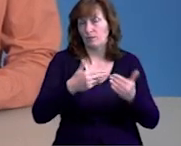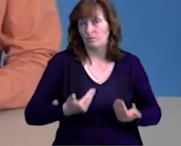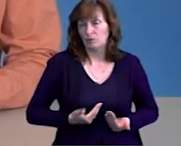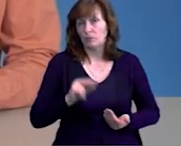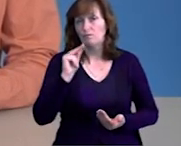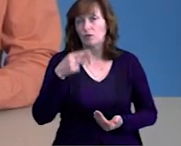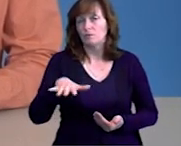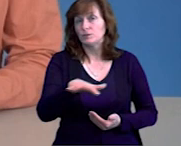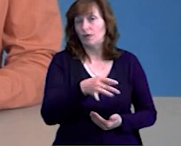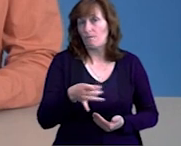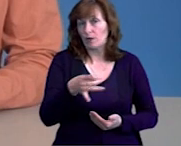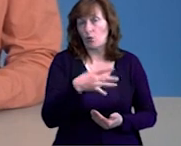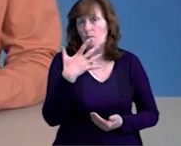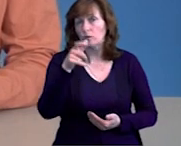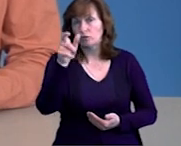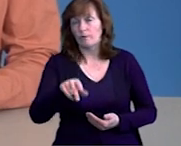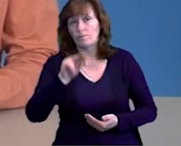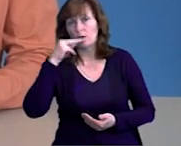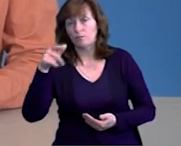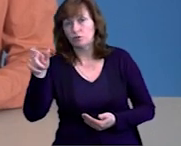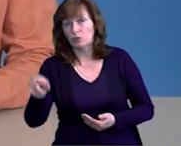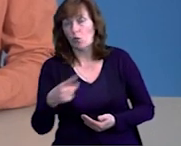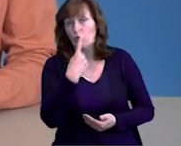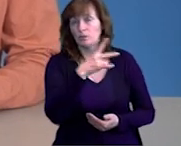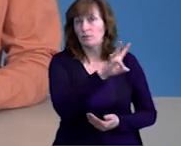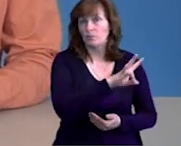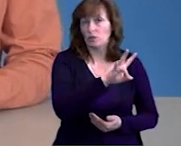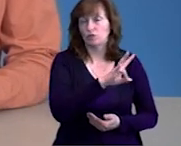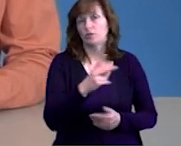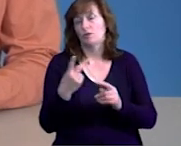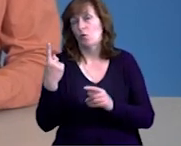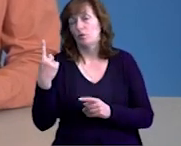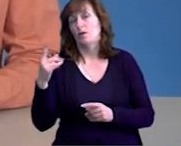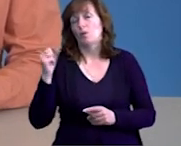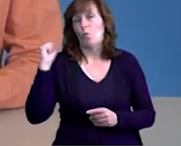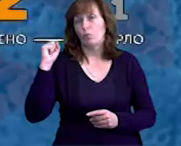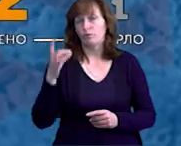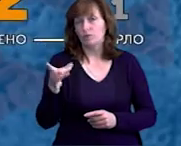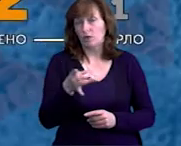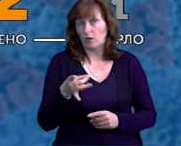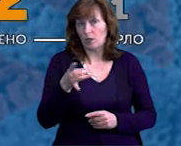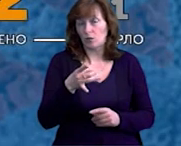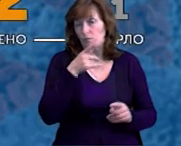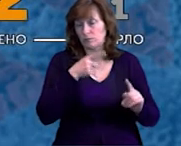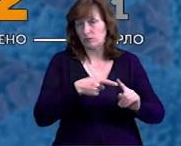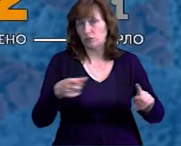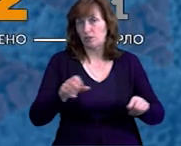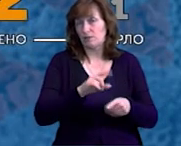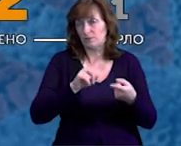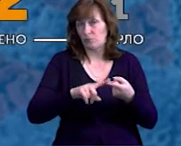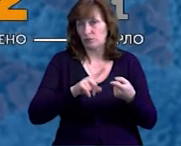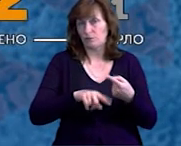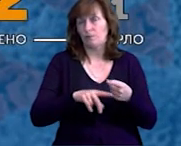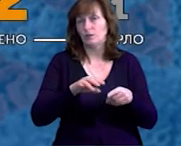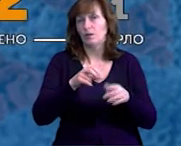жителів Чернігівського району, 5 людей з Чернігова, по 1 з Ніжина та Бобровицького району. Нагадаємо, за час пандемії